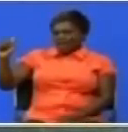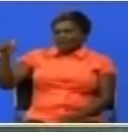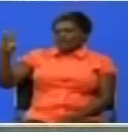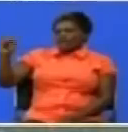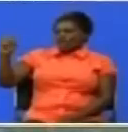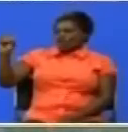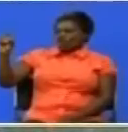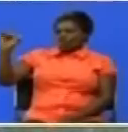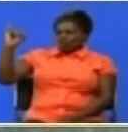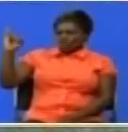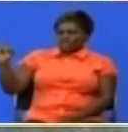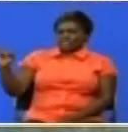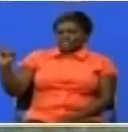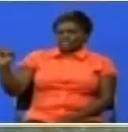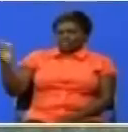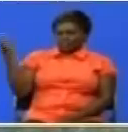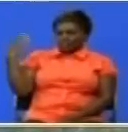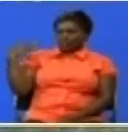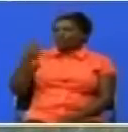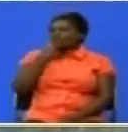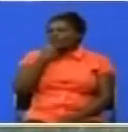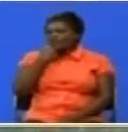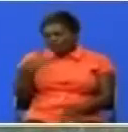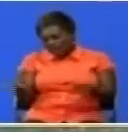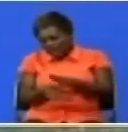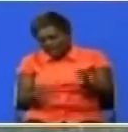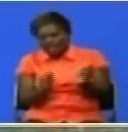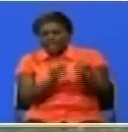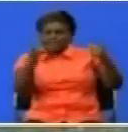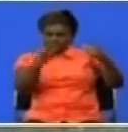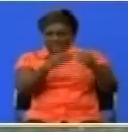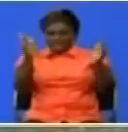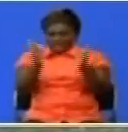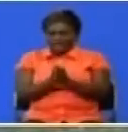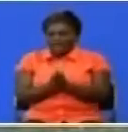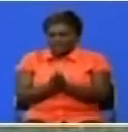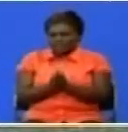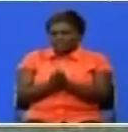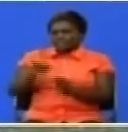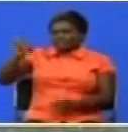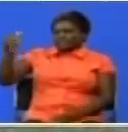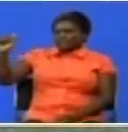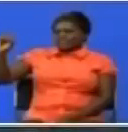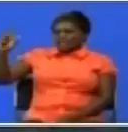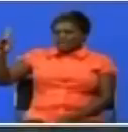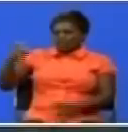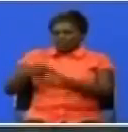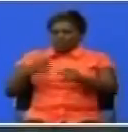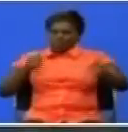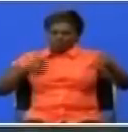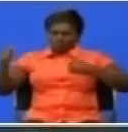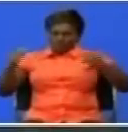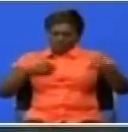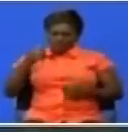Nondi aliyewachezea katika timu ya Gor Mahia wachezaji waliozidi miaka 19, pamoja na Jacques Twisenge kutoka Rwanda. I've been